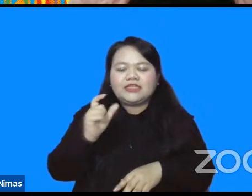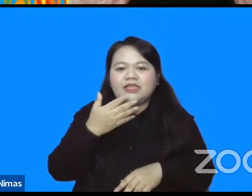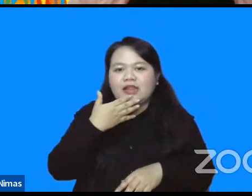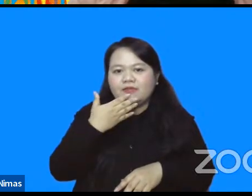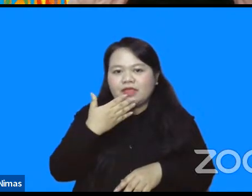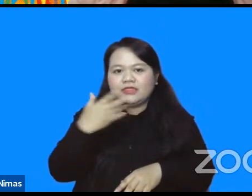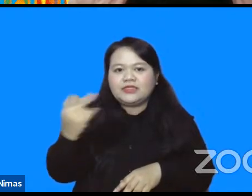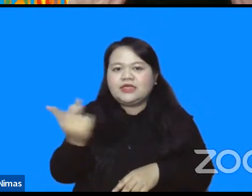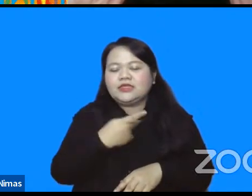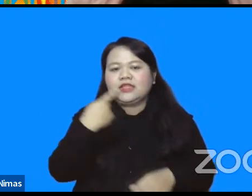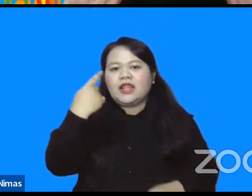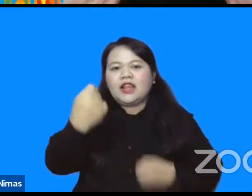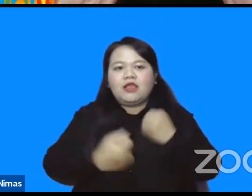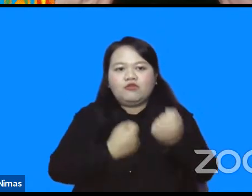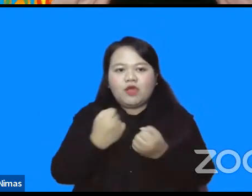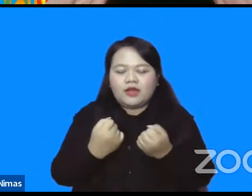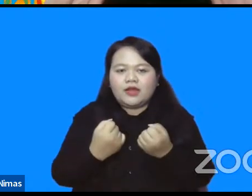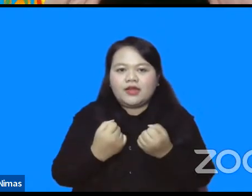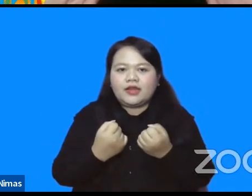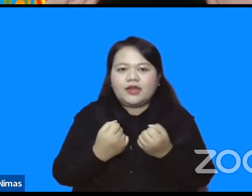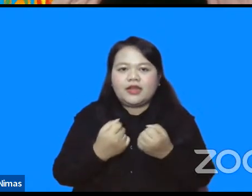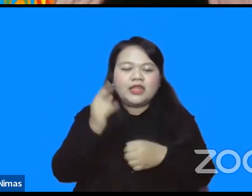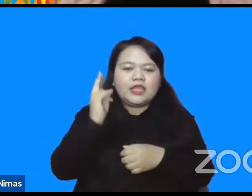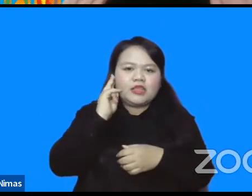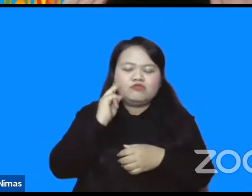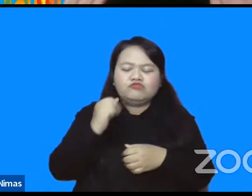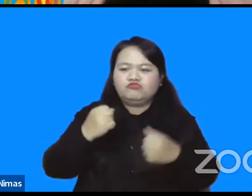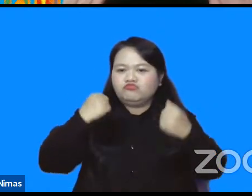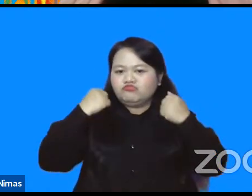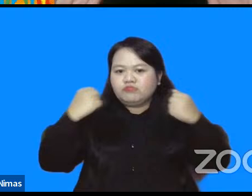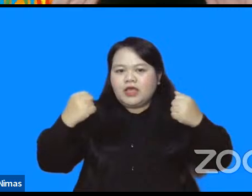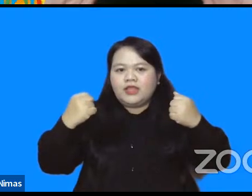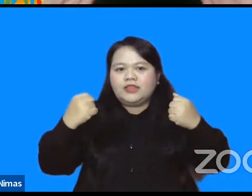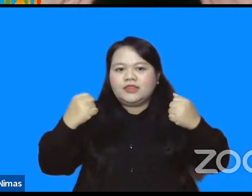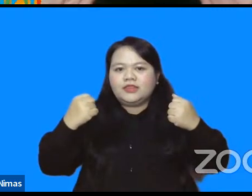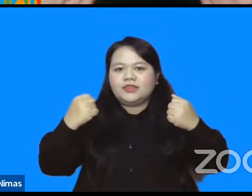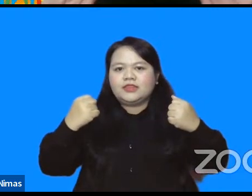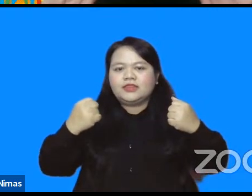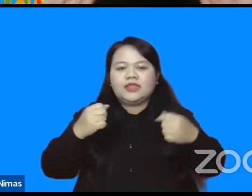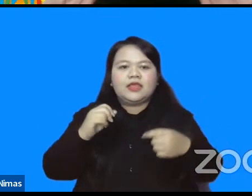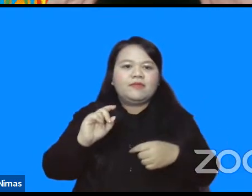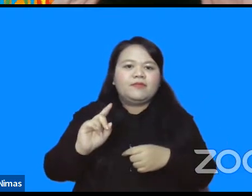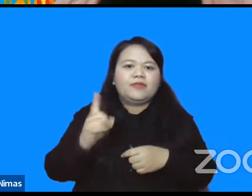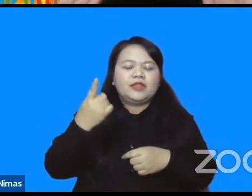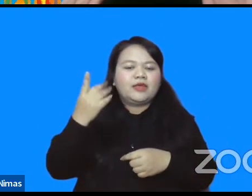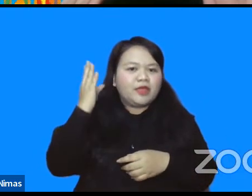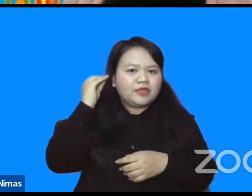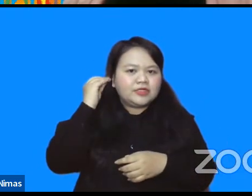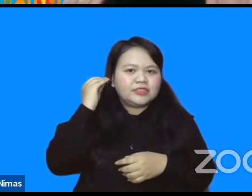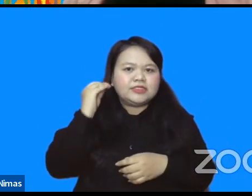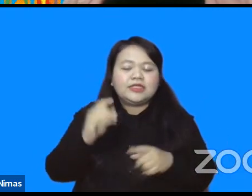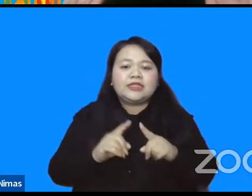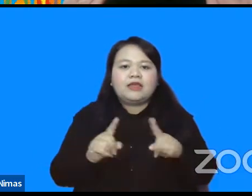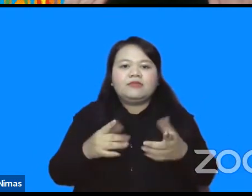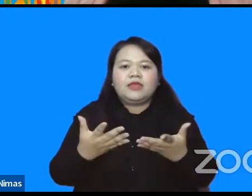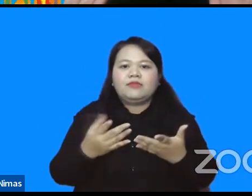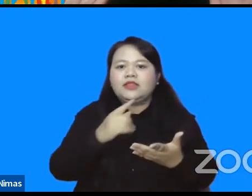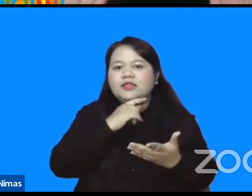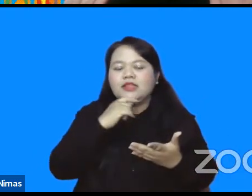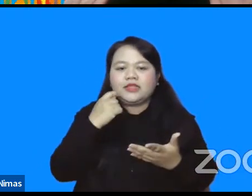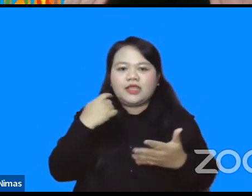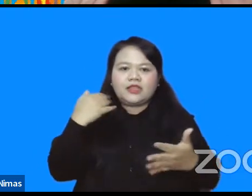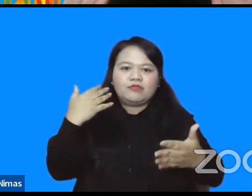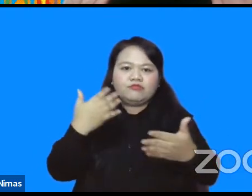yang kita lakukan gitu ya. Jadi kalau Bunda sih sangat excited gitu ya, ketika pertama mendengar gitu ya. Nah, tetapi ternyata juga